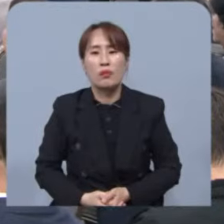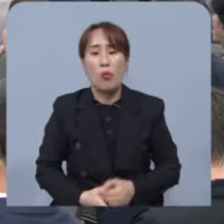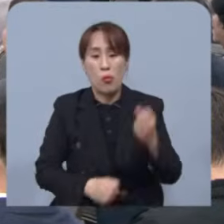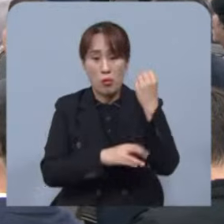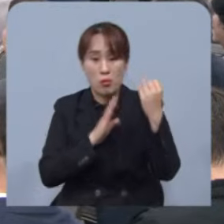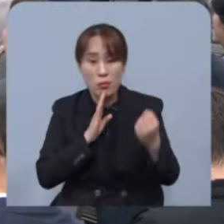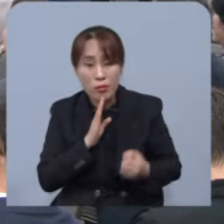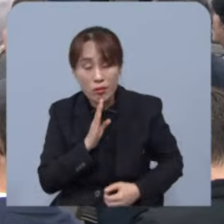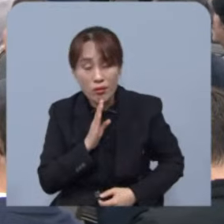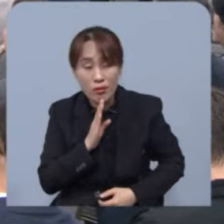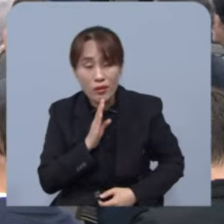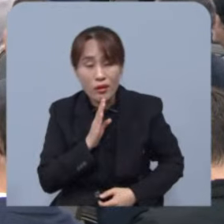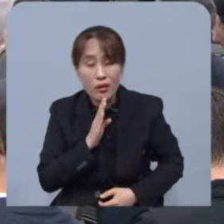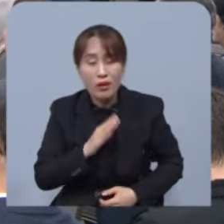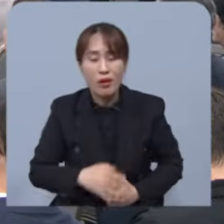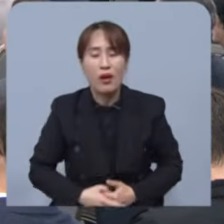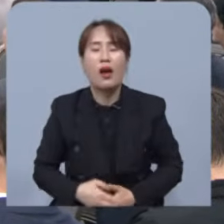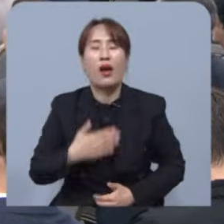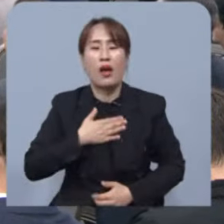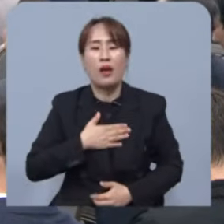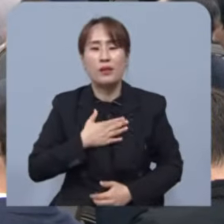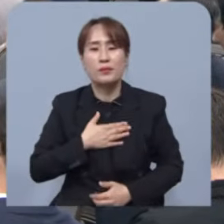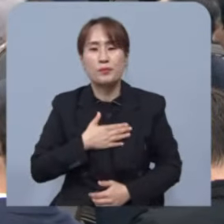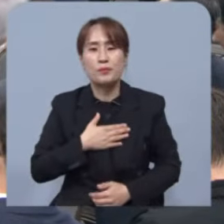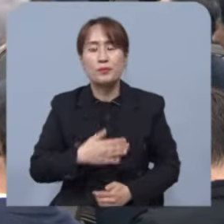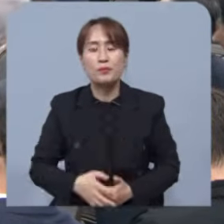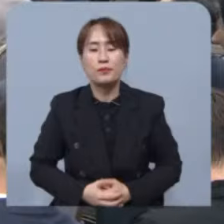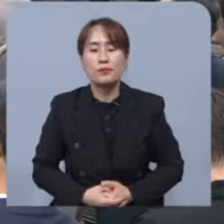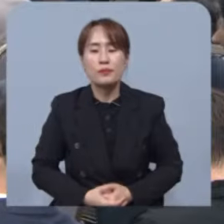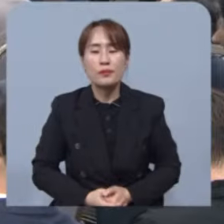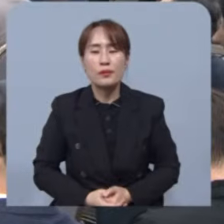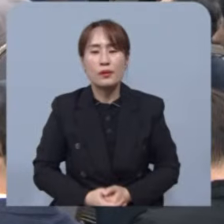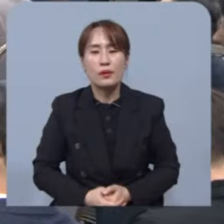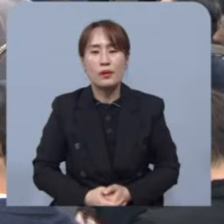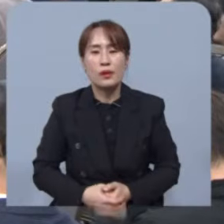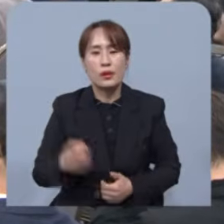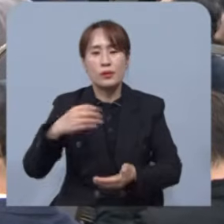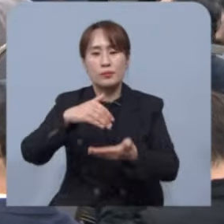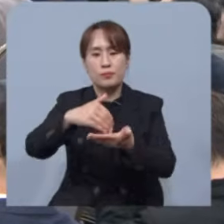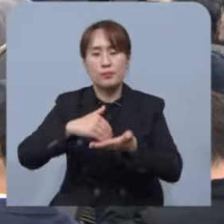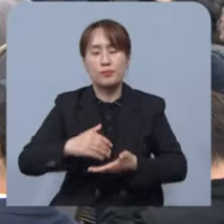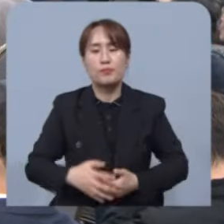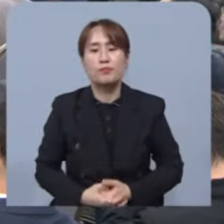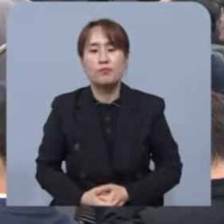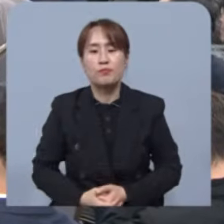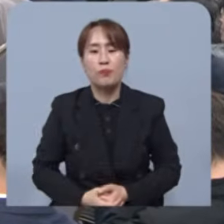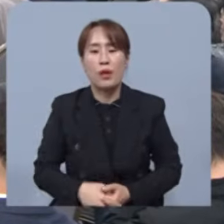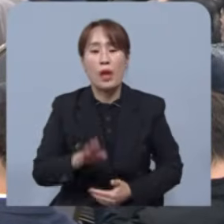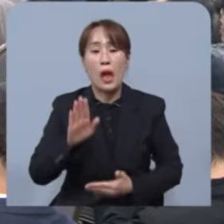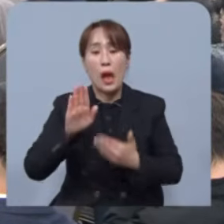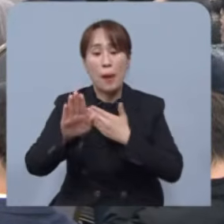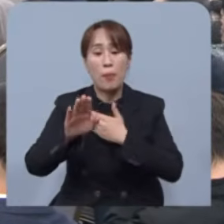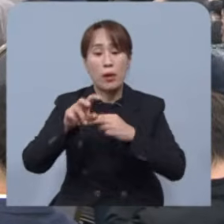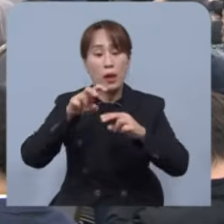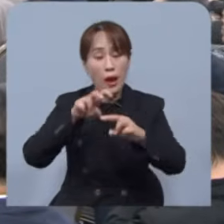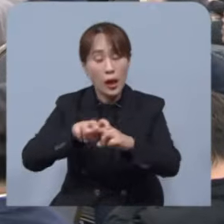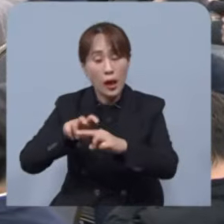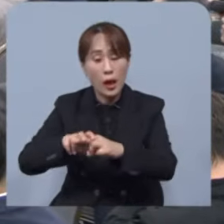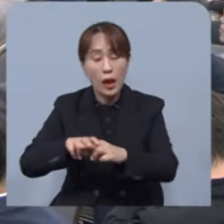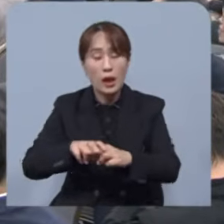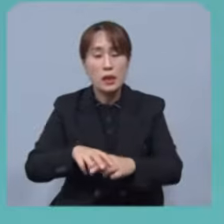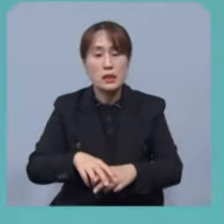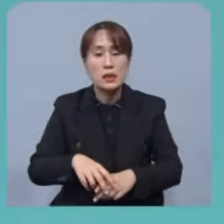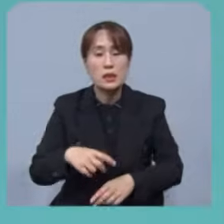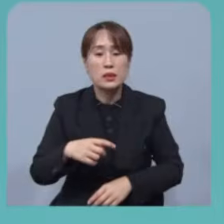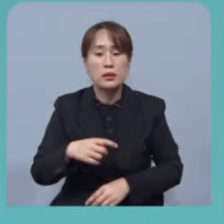원래 그래요? 네, 알겠습니다. 네, 의견 받겠습니다. 여기 앞에 계신 베이지색